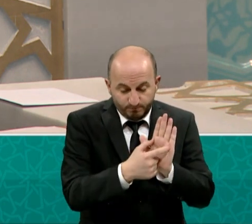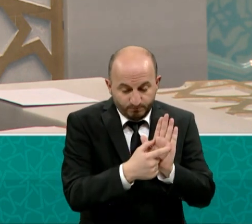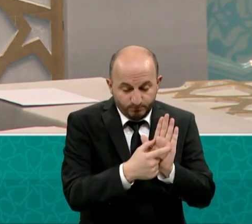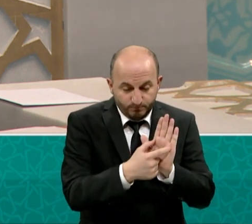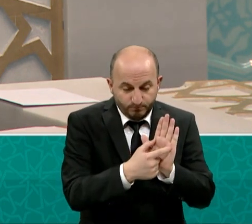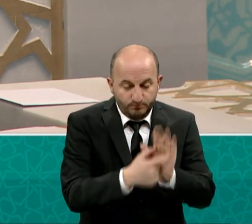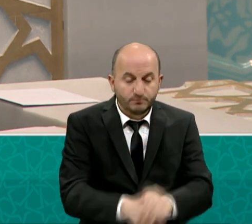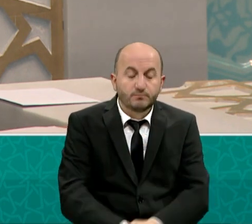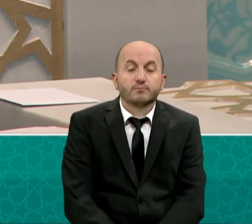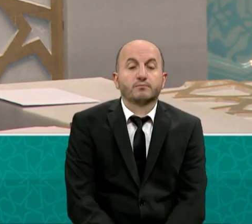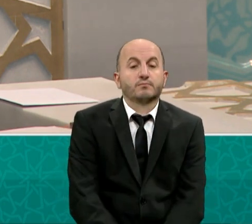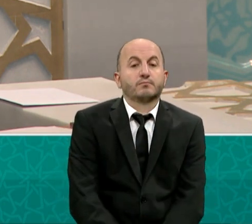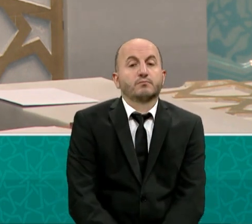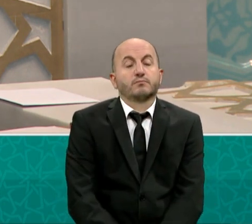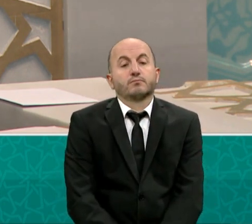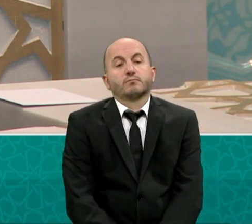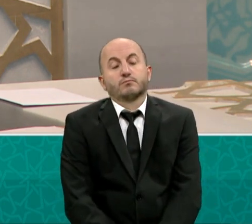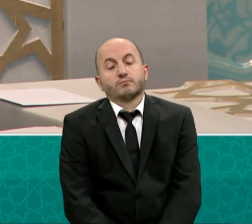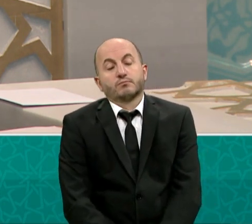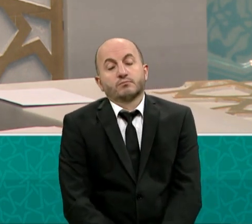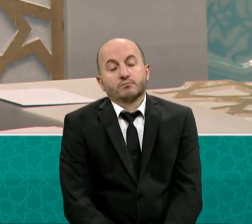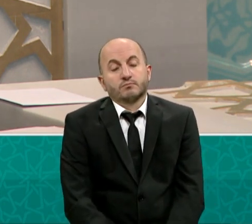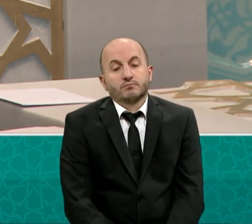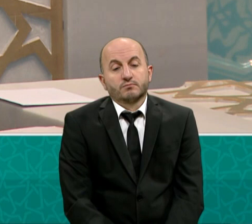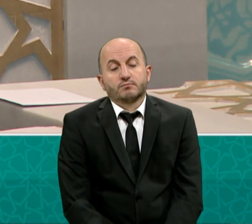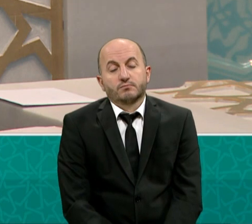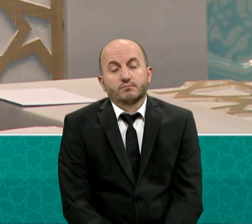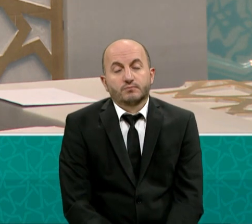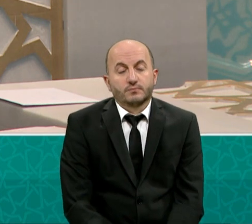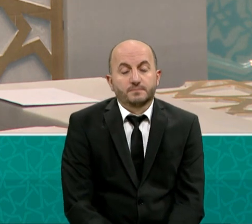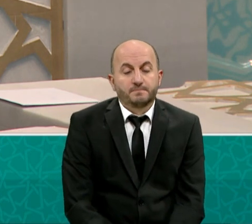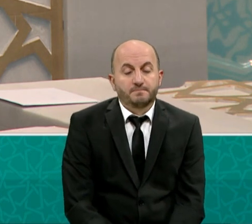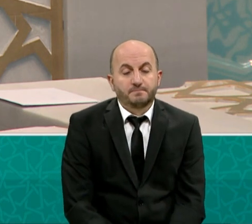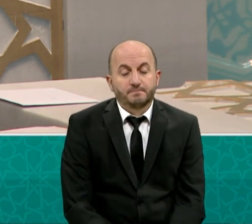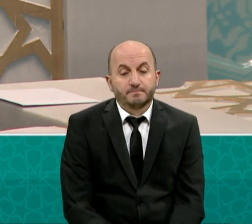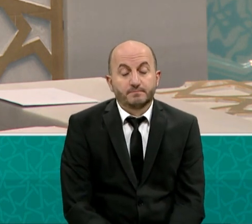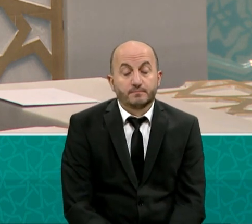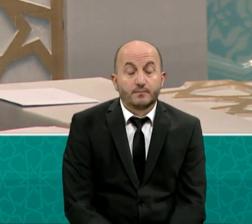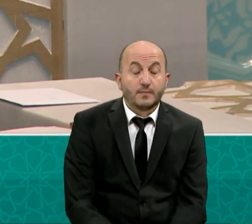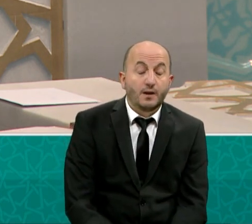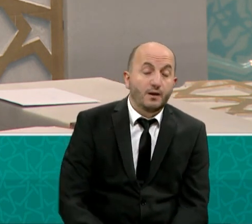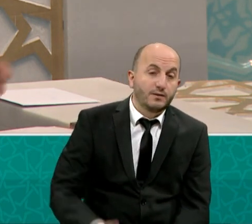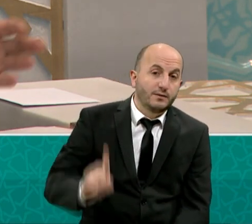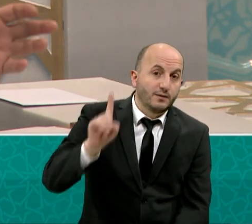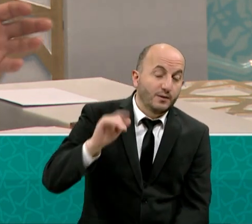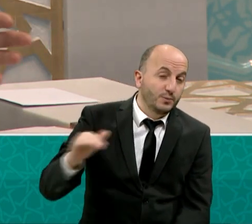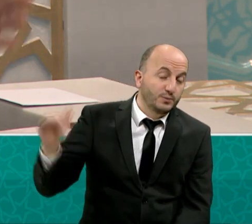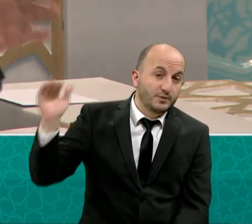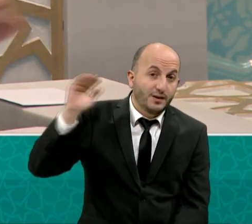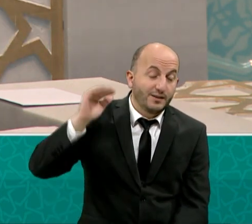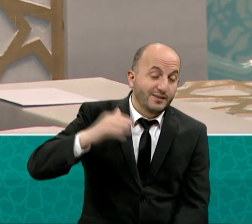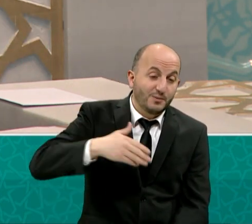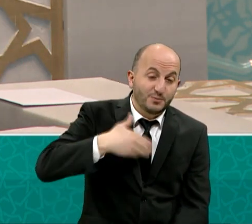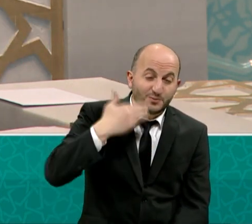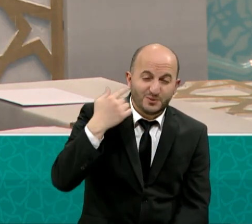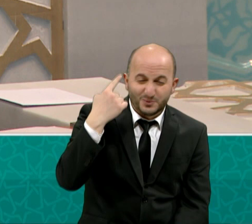billah. Leysel birre en tuvelli vucuhekum kıbelel meşriki vel mağribi. Allahu Teala buyuruyor ki yüzünüzü sağa